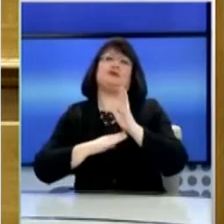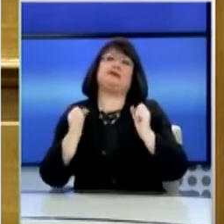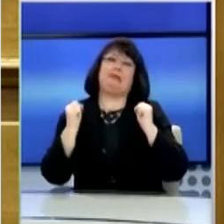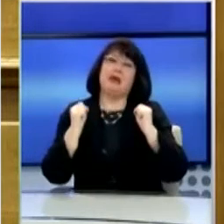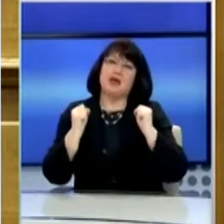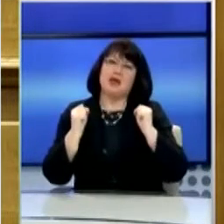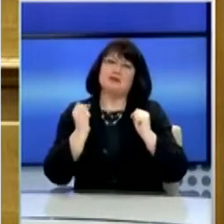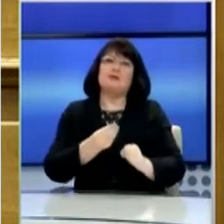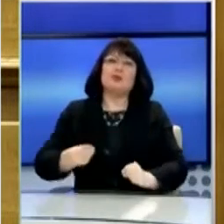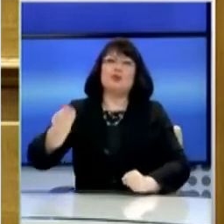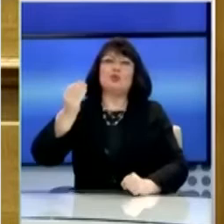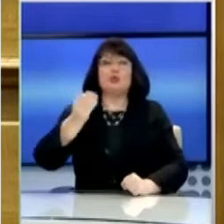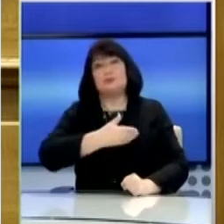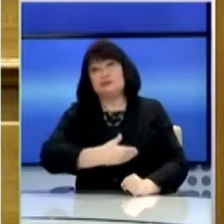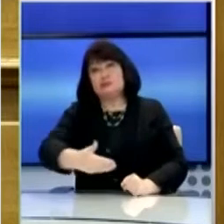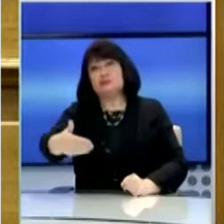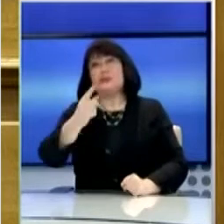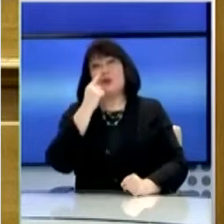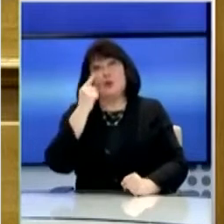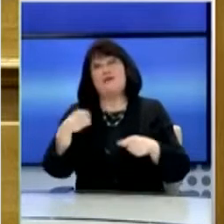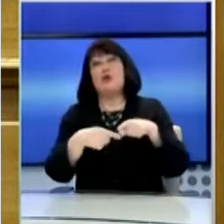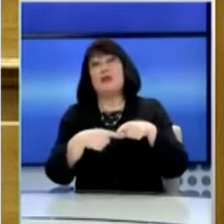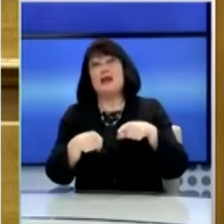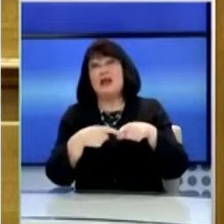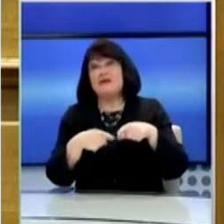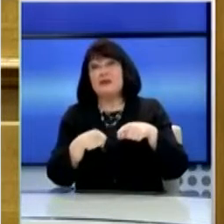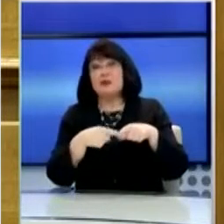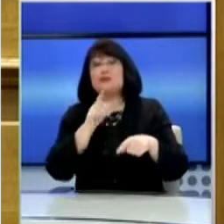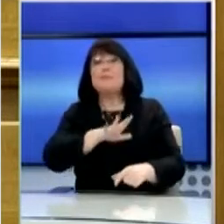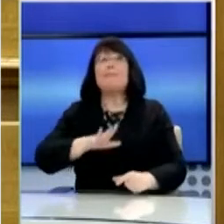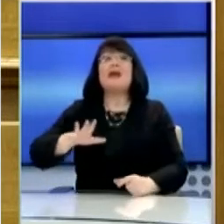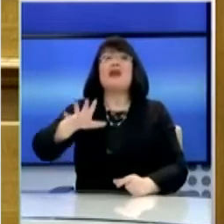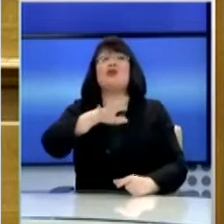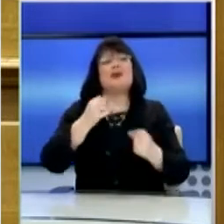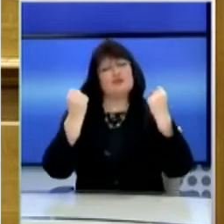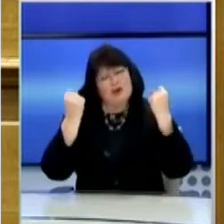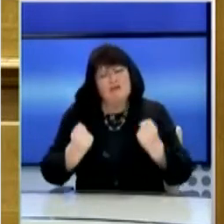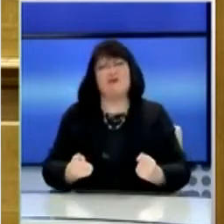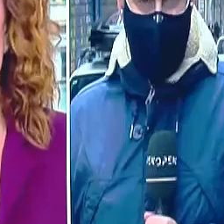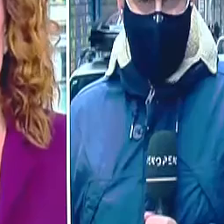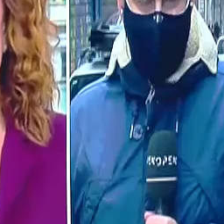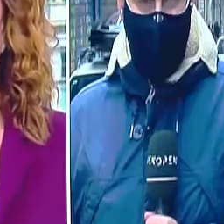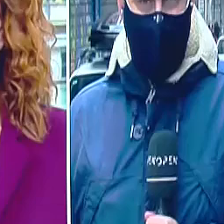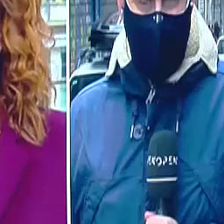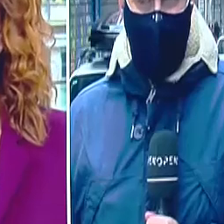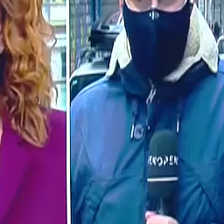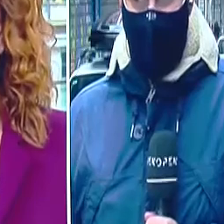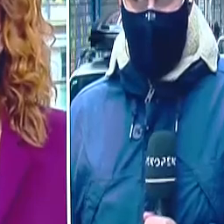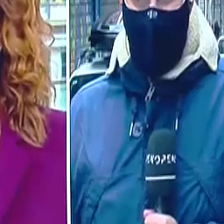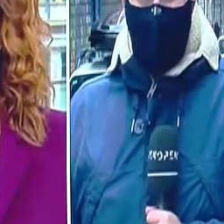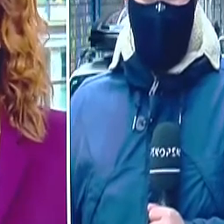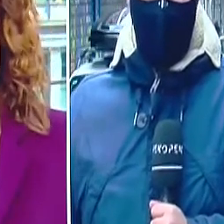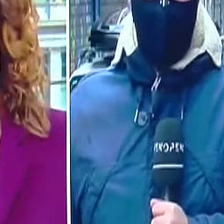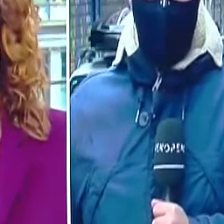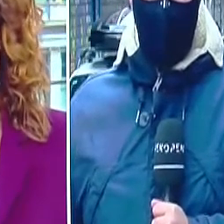και το πρώτο τρίμηνο του 2021 θα φανεί αυτή η δυσκολία κυρίως στο λιανικό εμπόριο. Μάλιστα. Και ο κύριος Μητσοτάκης εξήγηλε και νέα